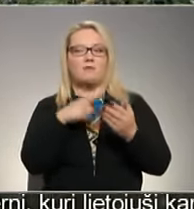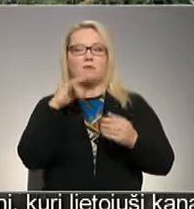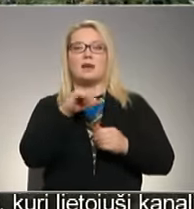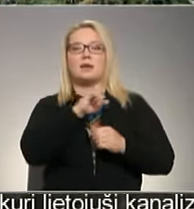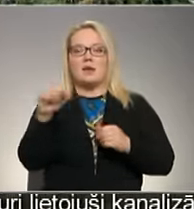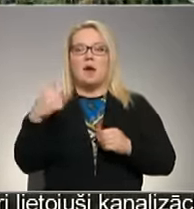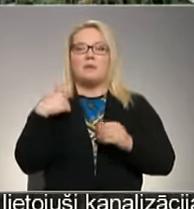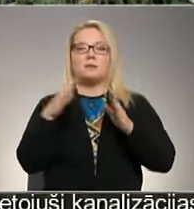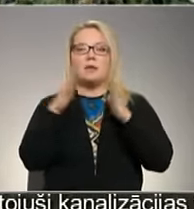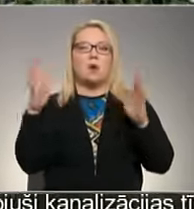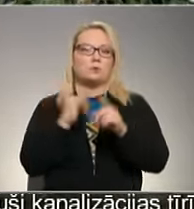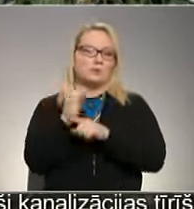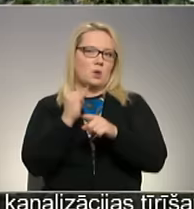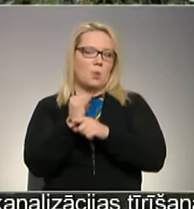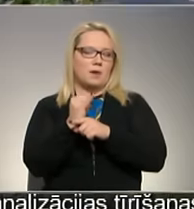kur ceļojam.